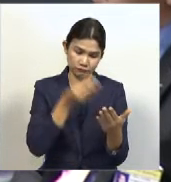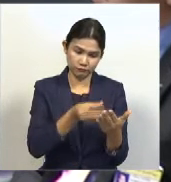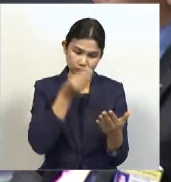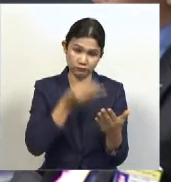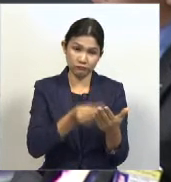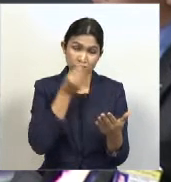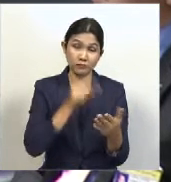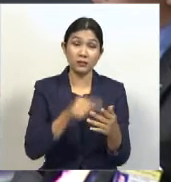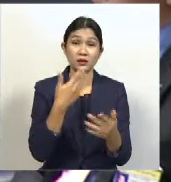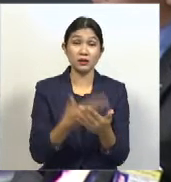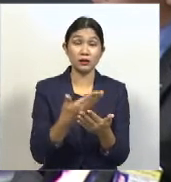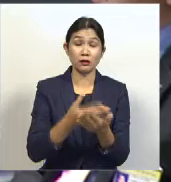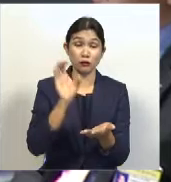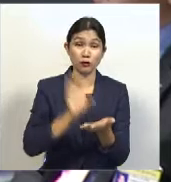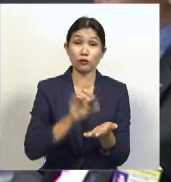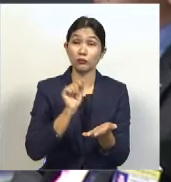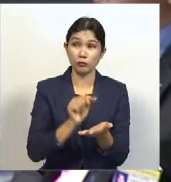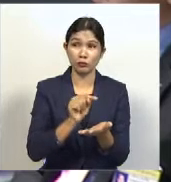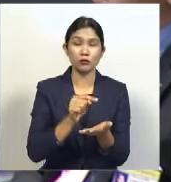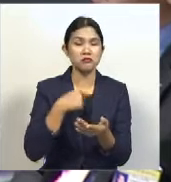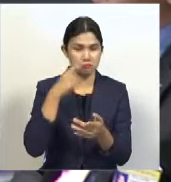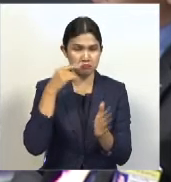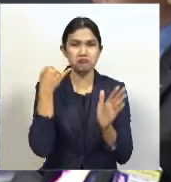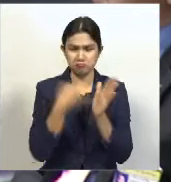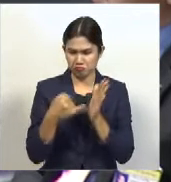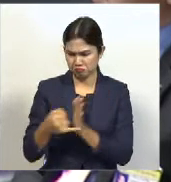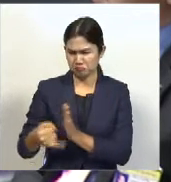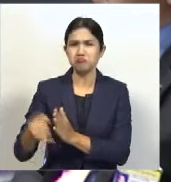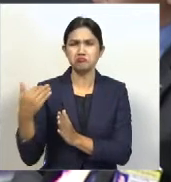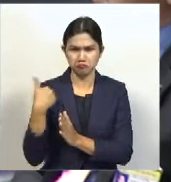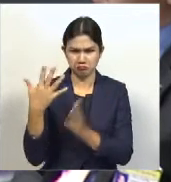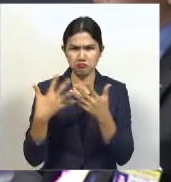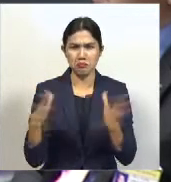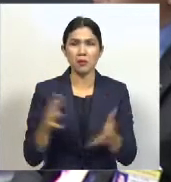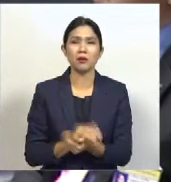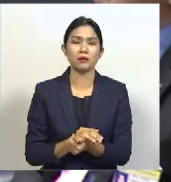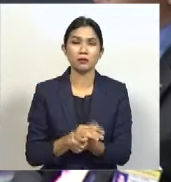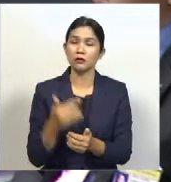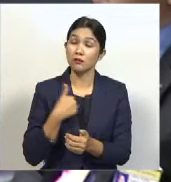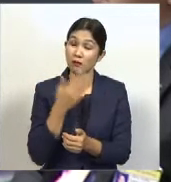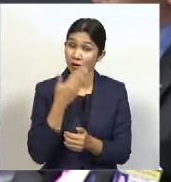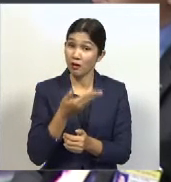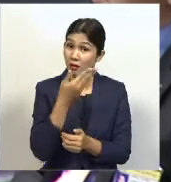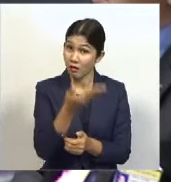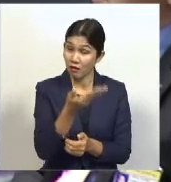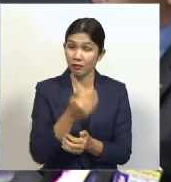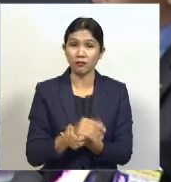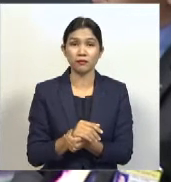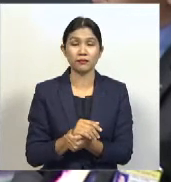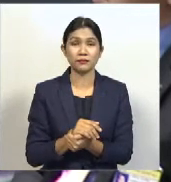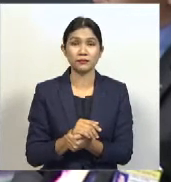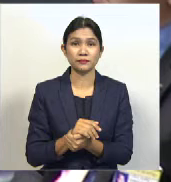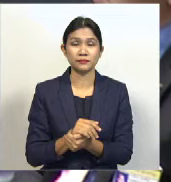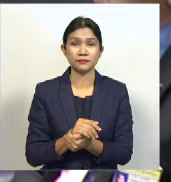บประมาณที่ร่างกันขึ้นมานี้มีข้อบกพร่องมากผมก็อยากจะให้ท่านเนี่ย